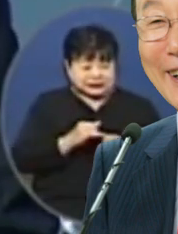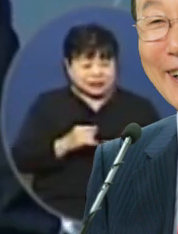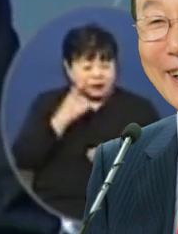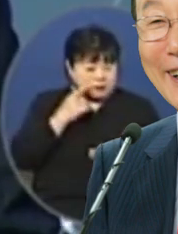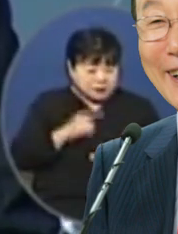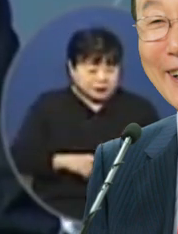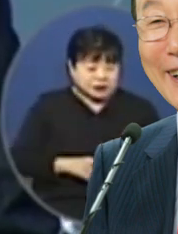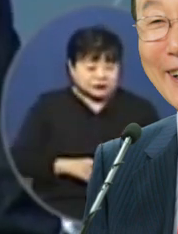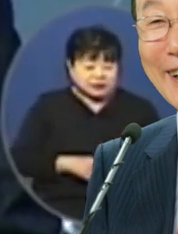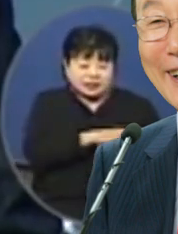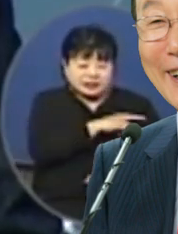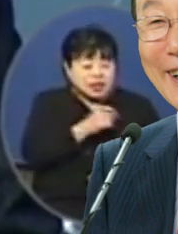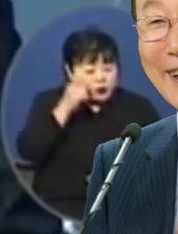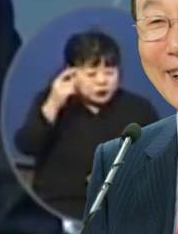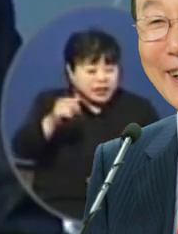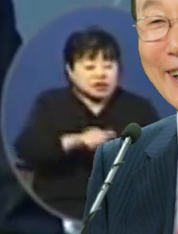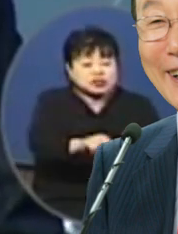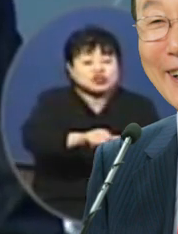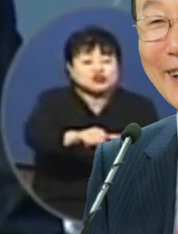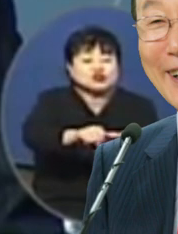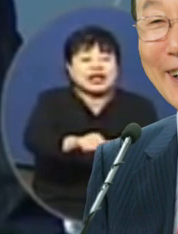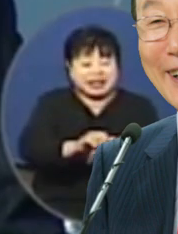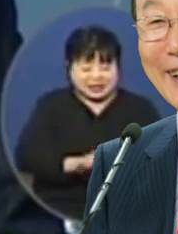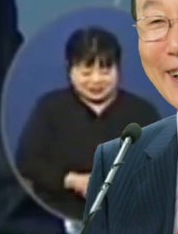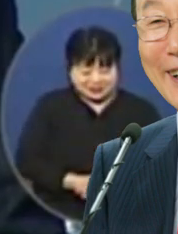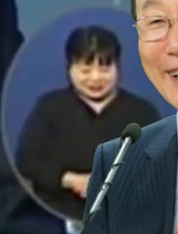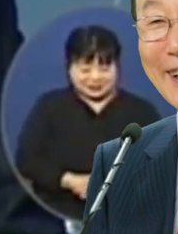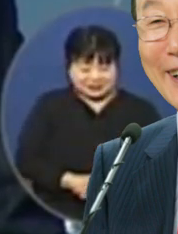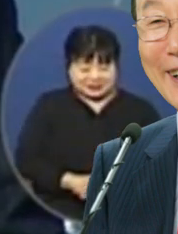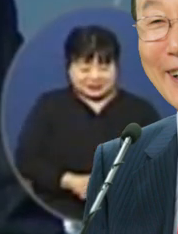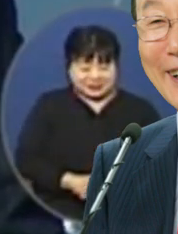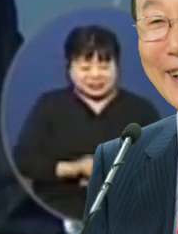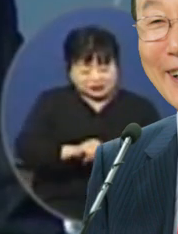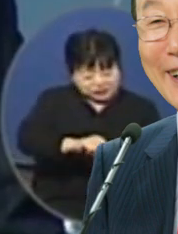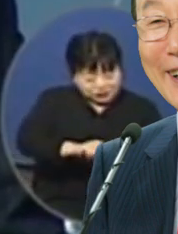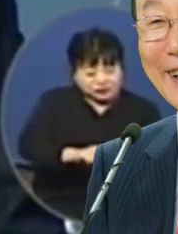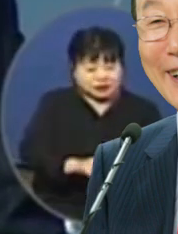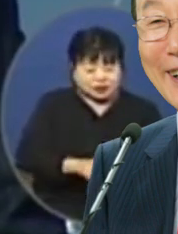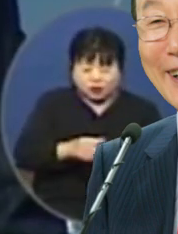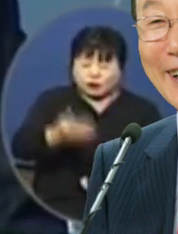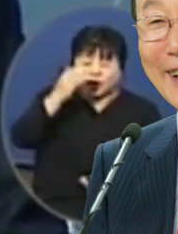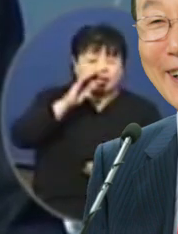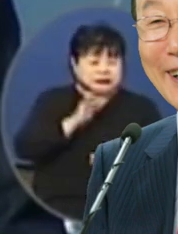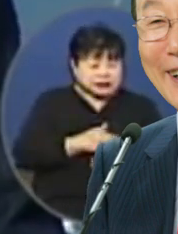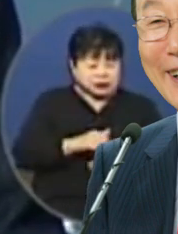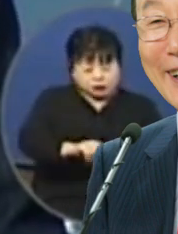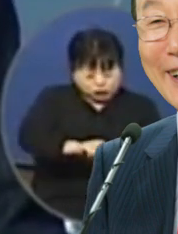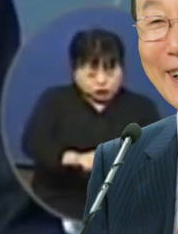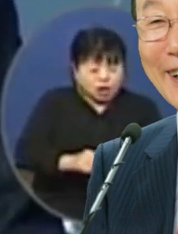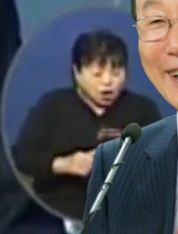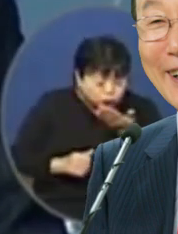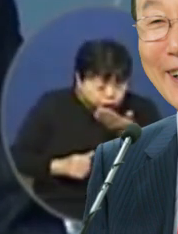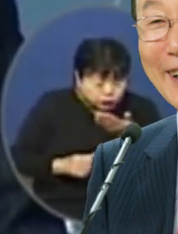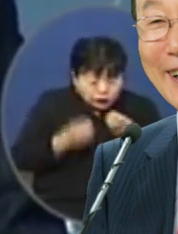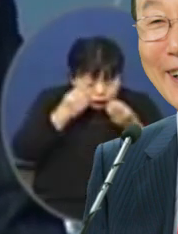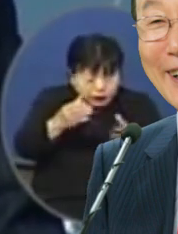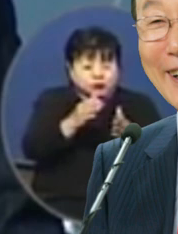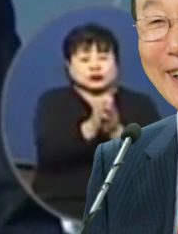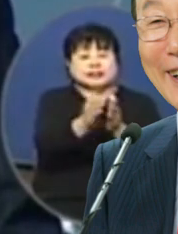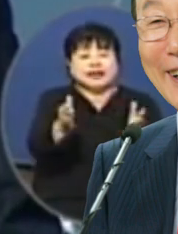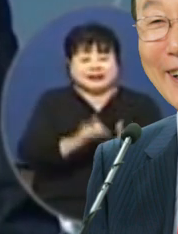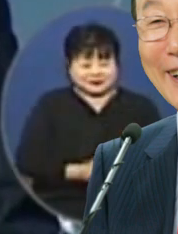중에 가장 위대한 것이 지우개라고 말합니다. 지우개는 과거에 잘못한 것은 지워버리고 새로 또